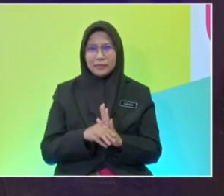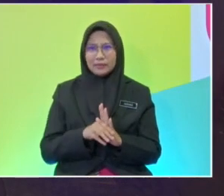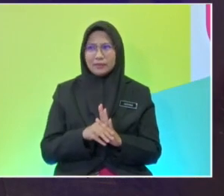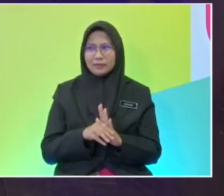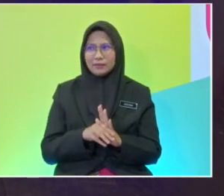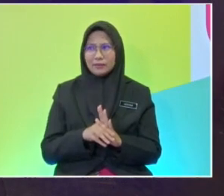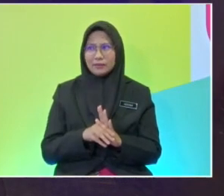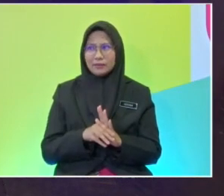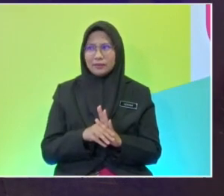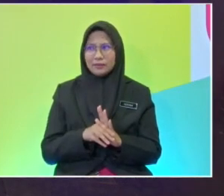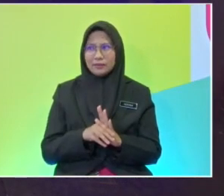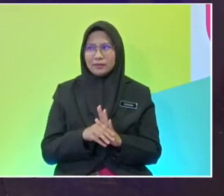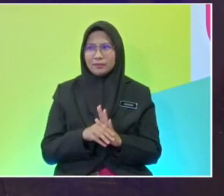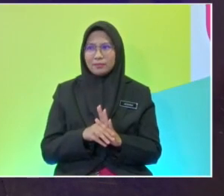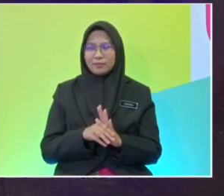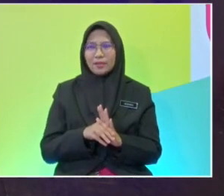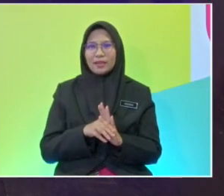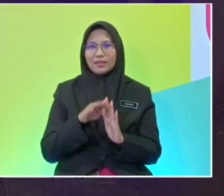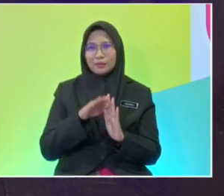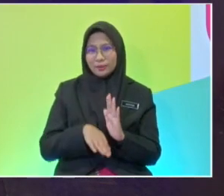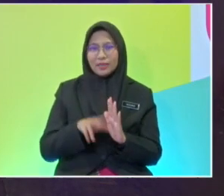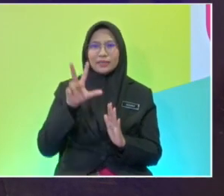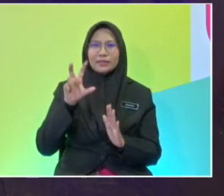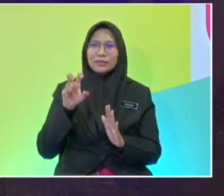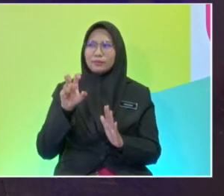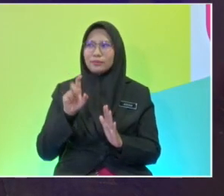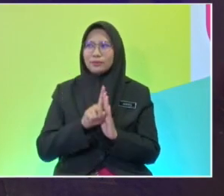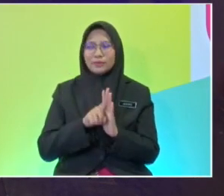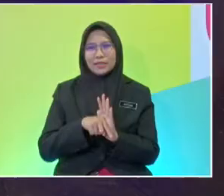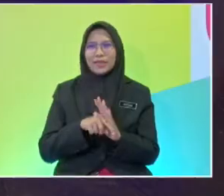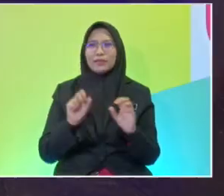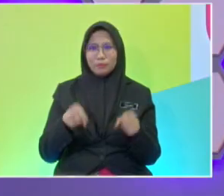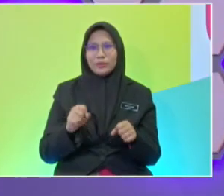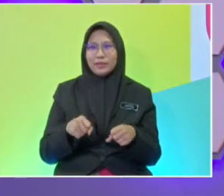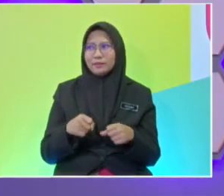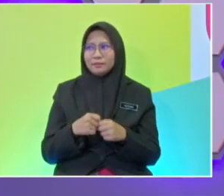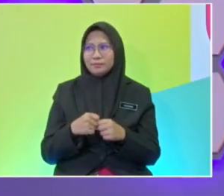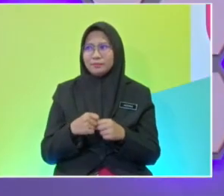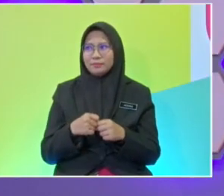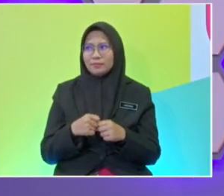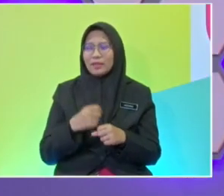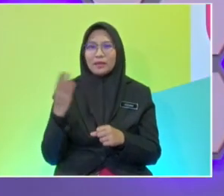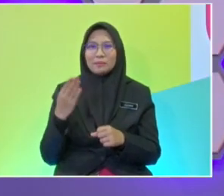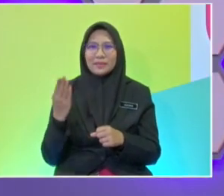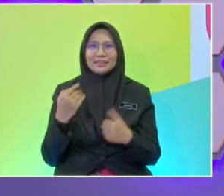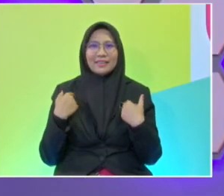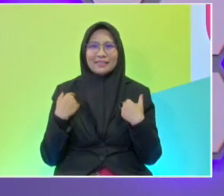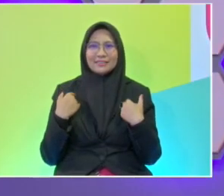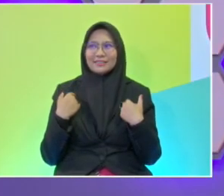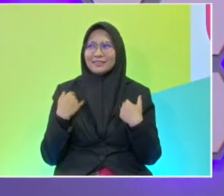minimal 31 kalau kita tengok dalam Facebook tuh selalu ada iklan